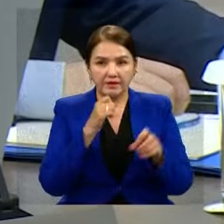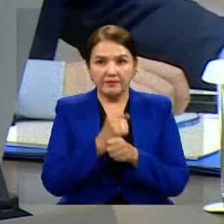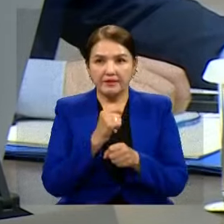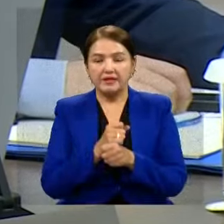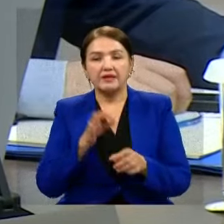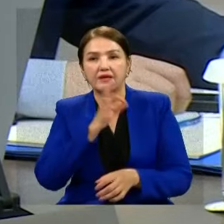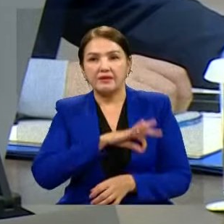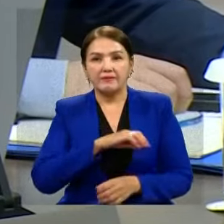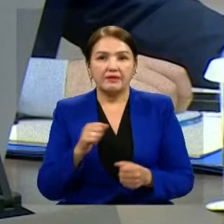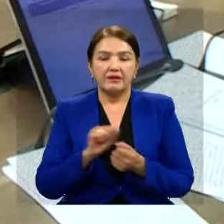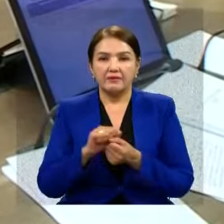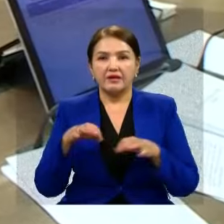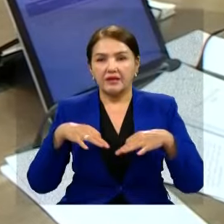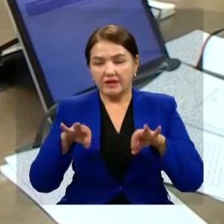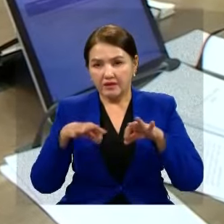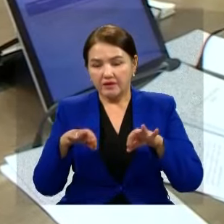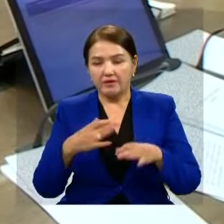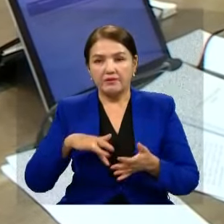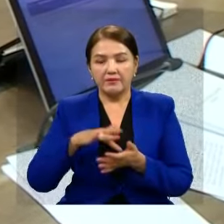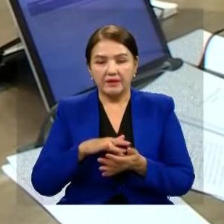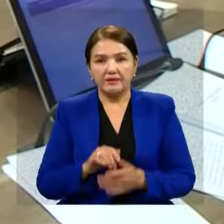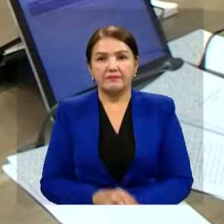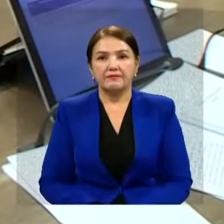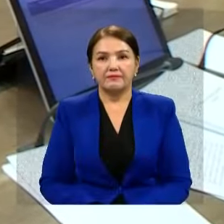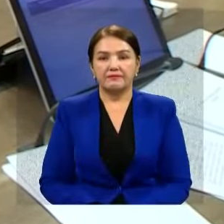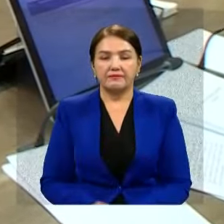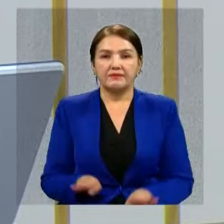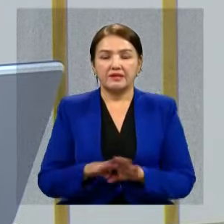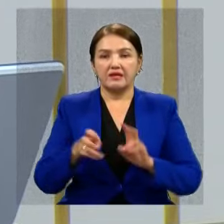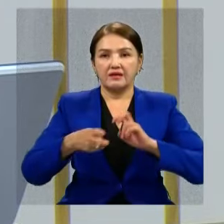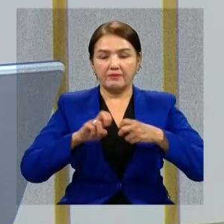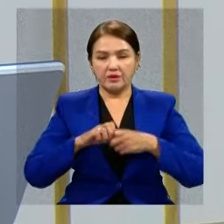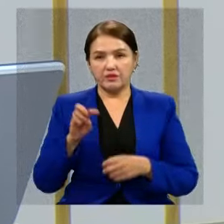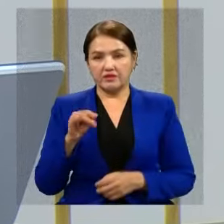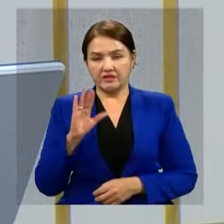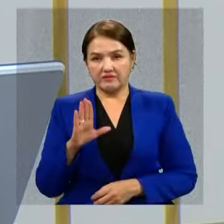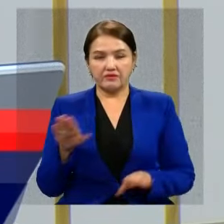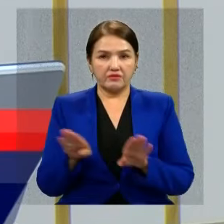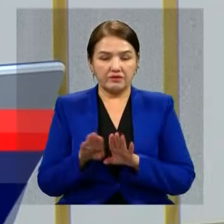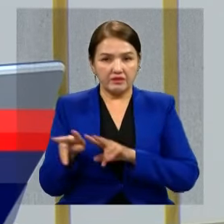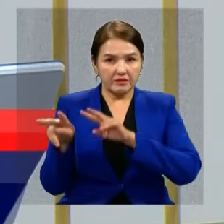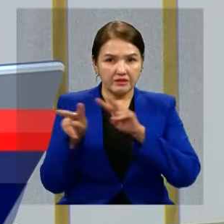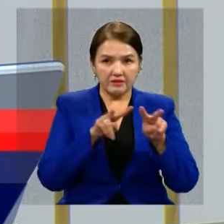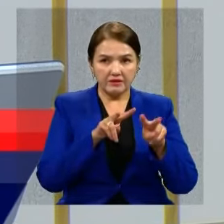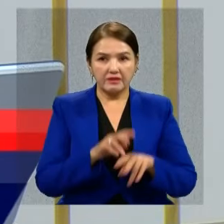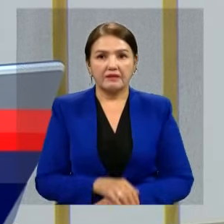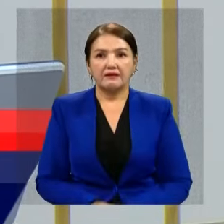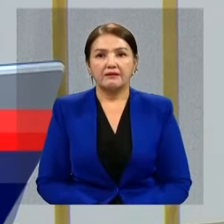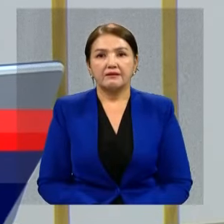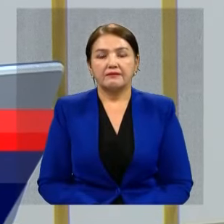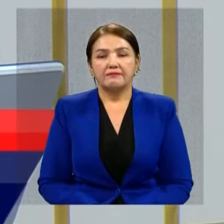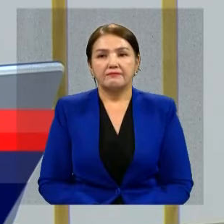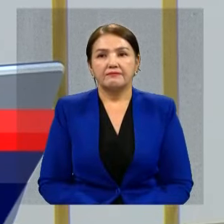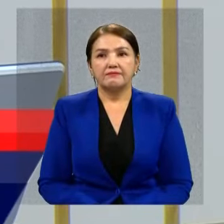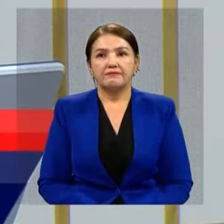и использованию моек для колес на строительных площадках города. Также проблема дольщиков тоже надо держать на особом контроле. В принципе,